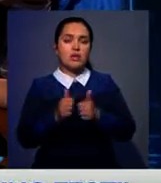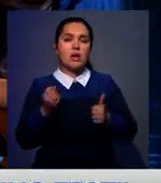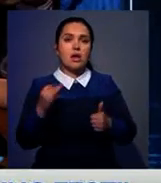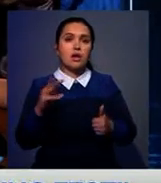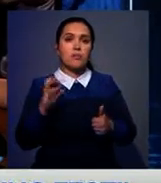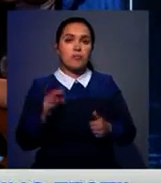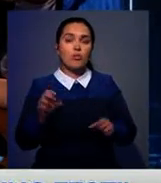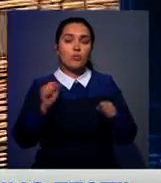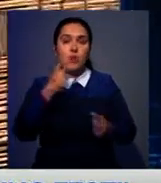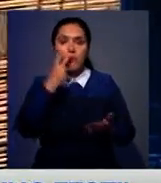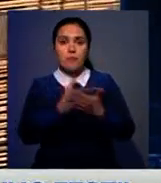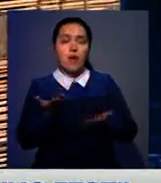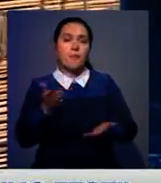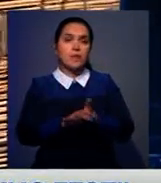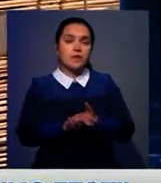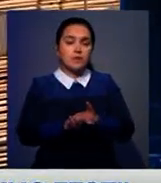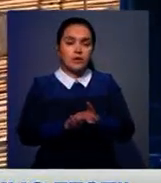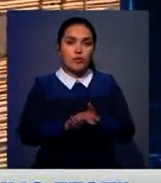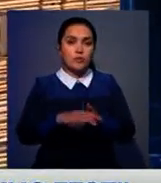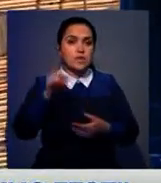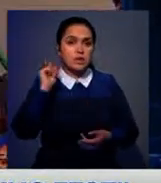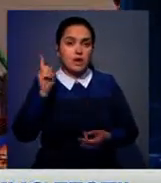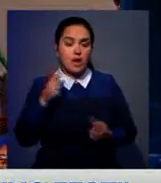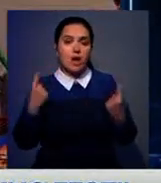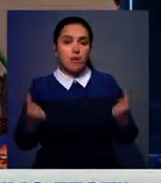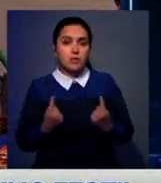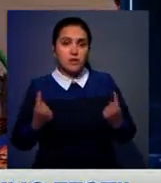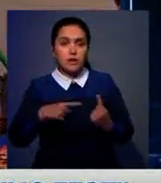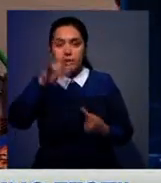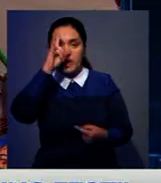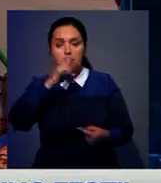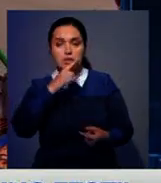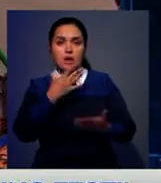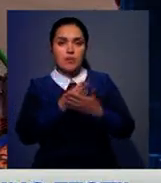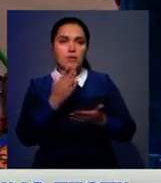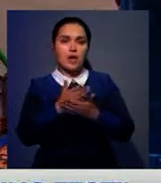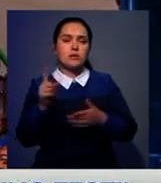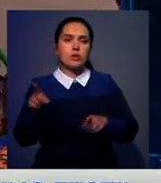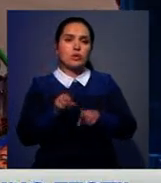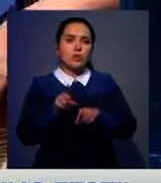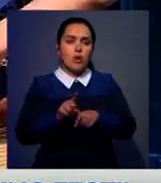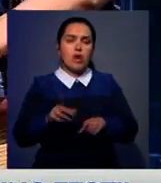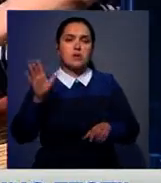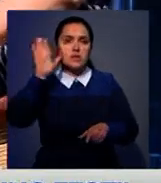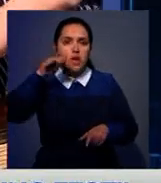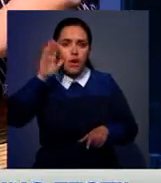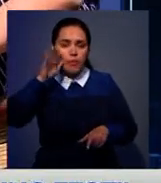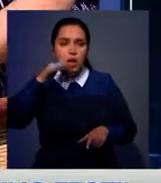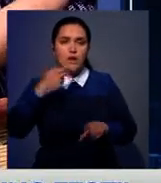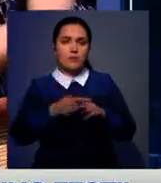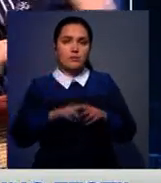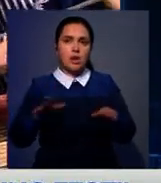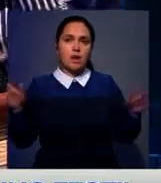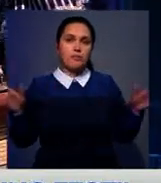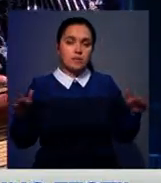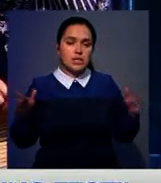можно наглядно познакомиться со всеми древними обычаями, традициями. Там охотничьи собаки, беркуты, орлы, ну прямо как на